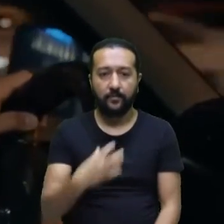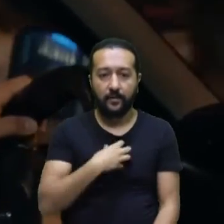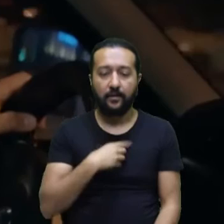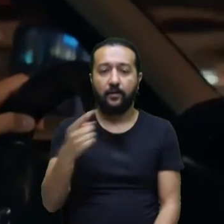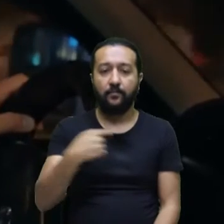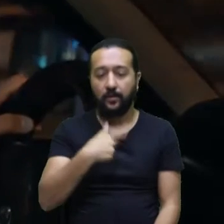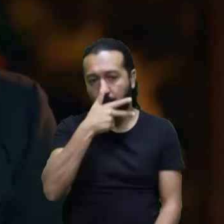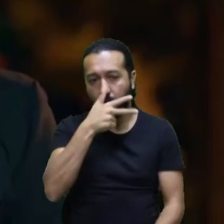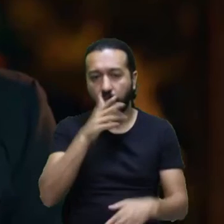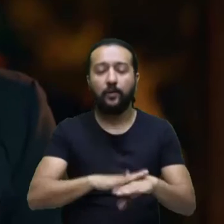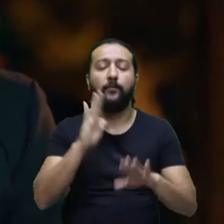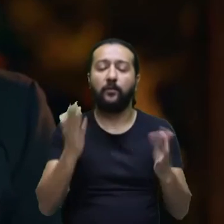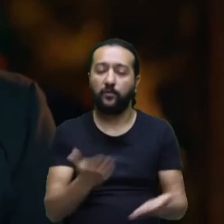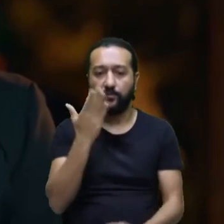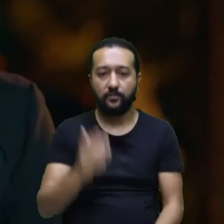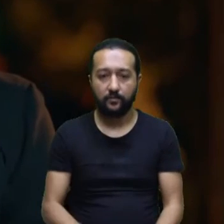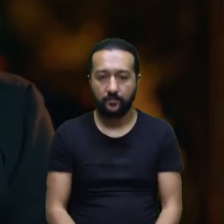Kendini de beni de üzme artık.